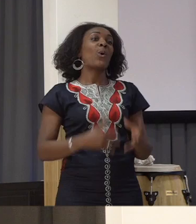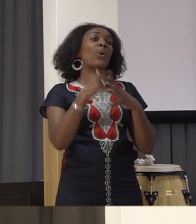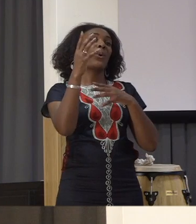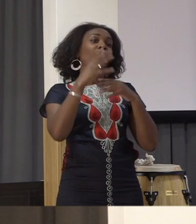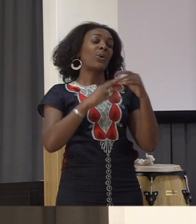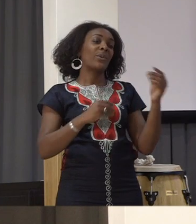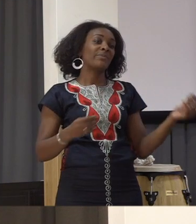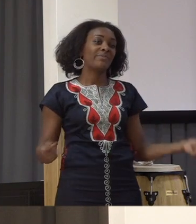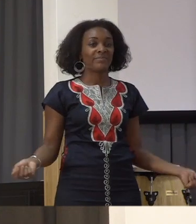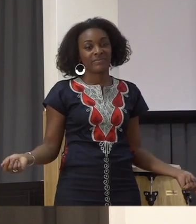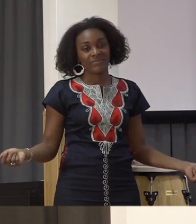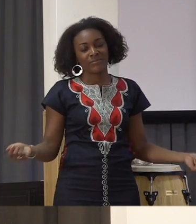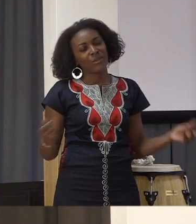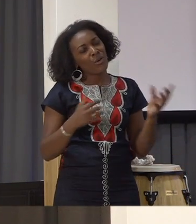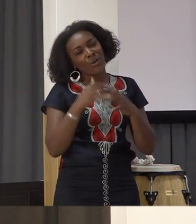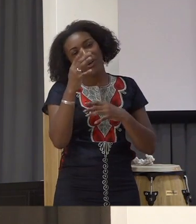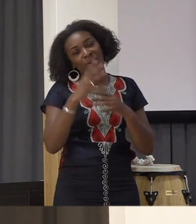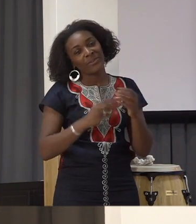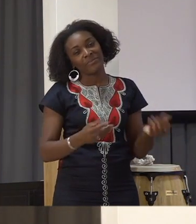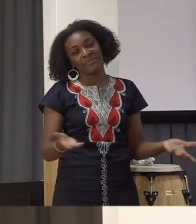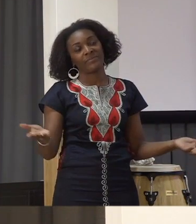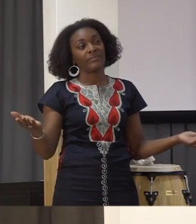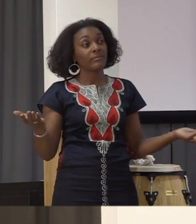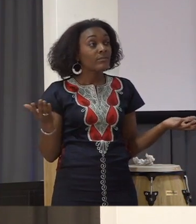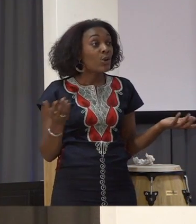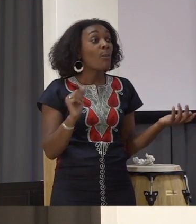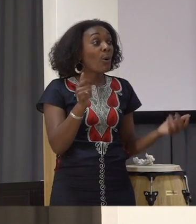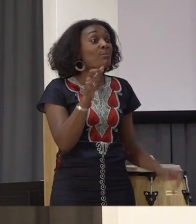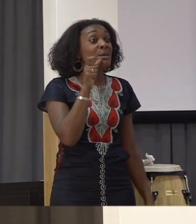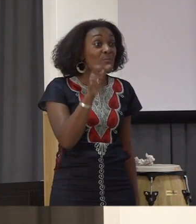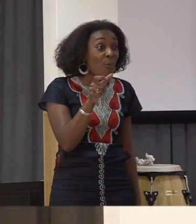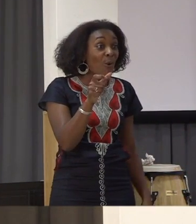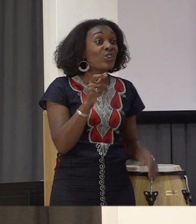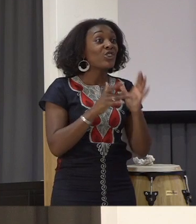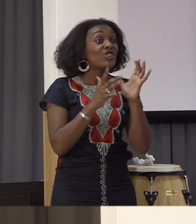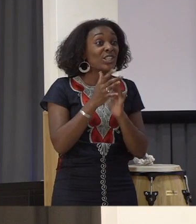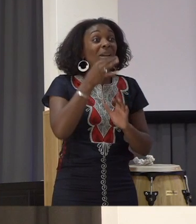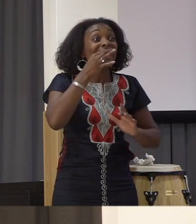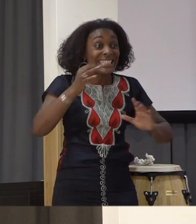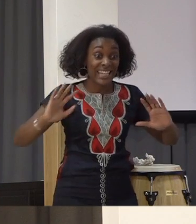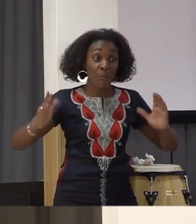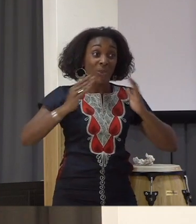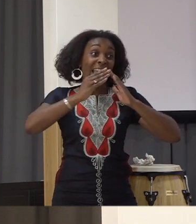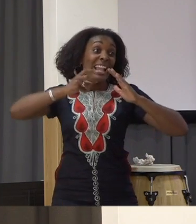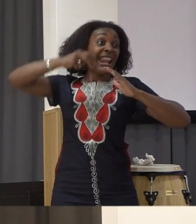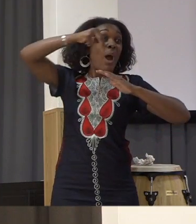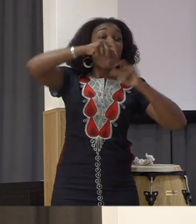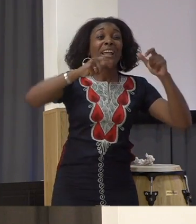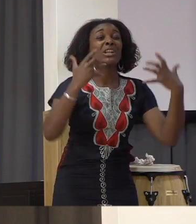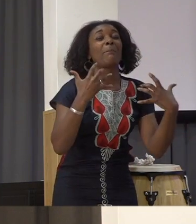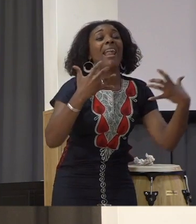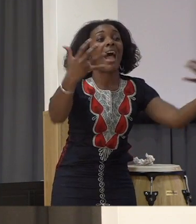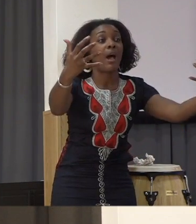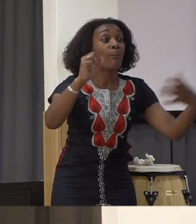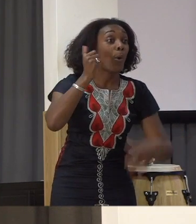Heureux ». Heureux. Le premier mot que Jésus a prononcé lors de sa première prédication,